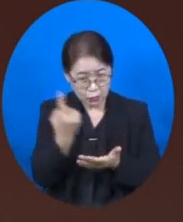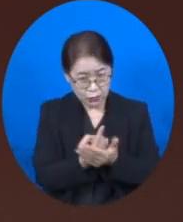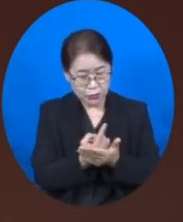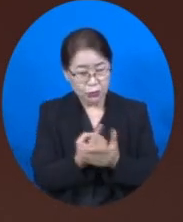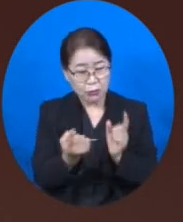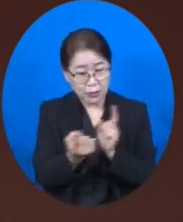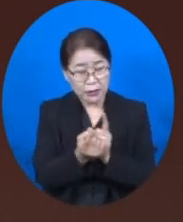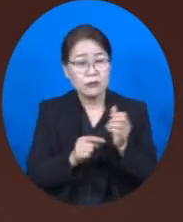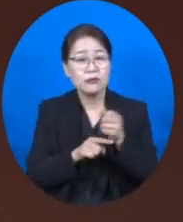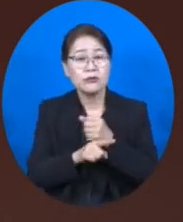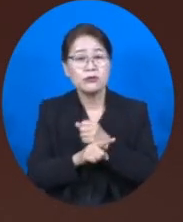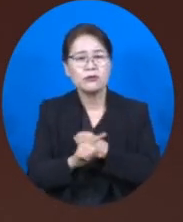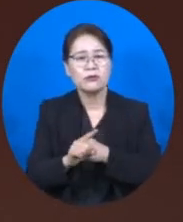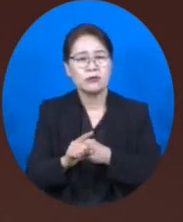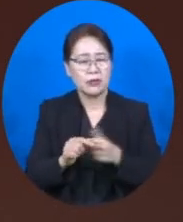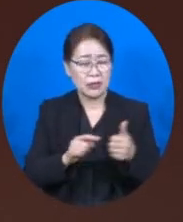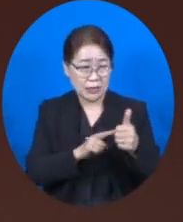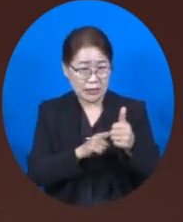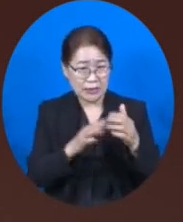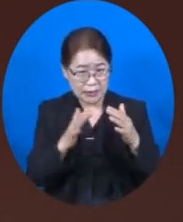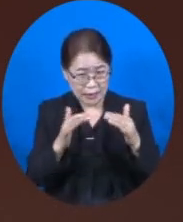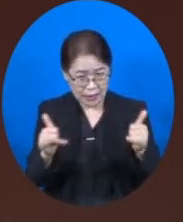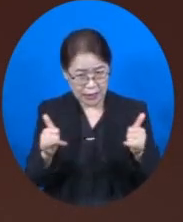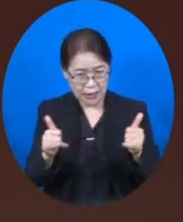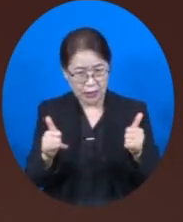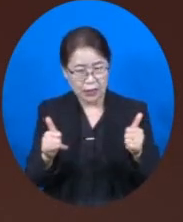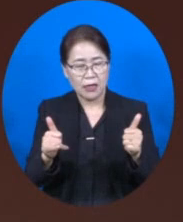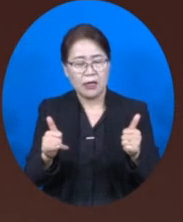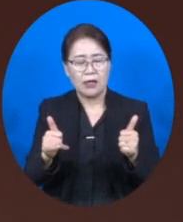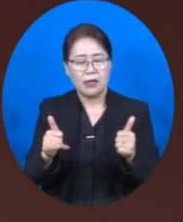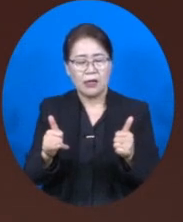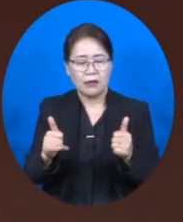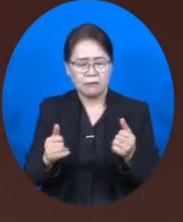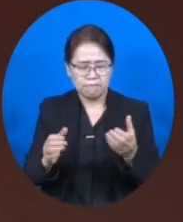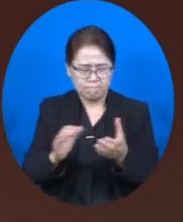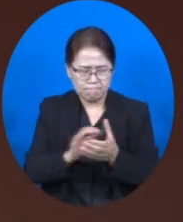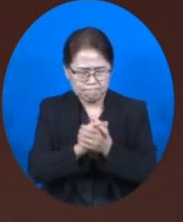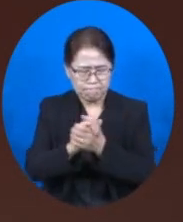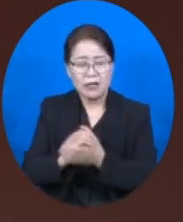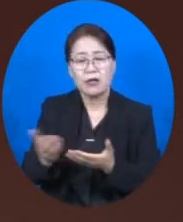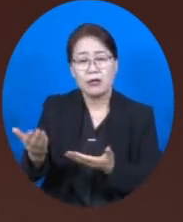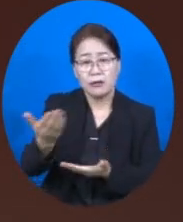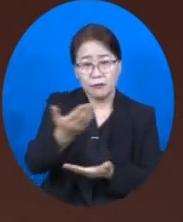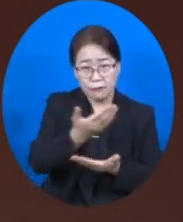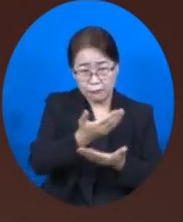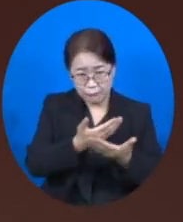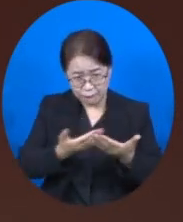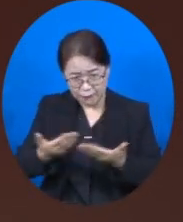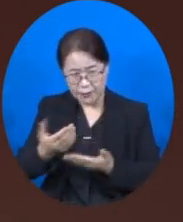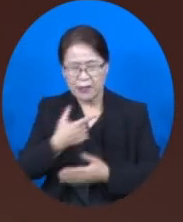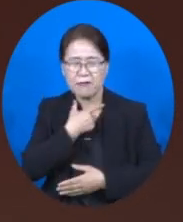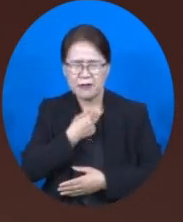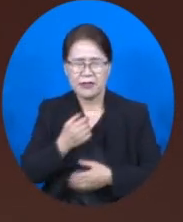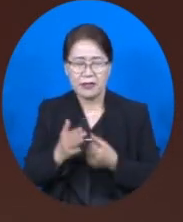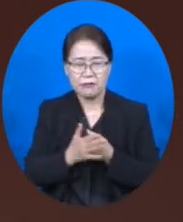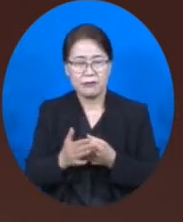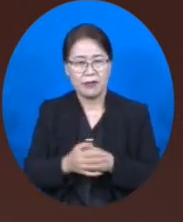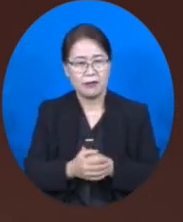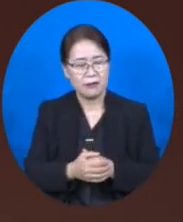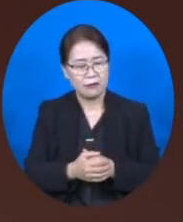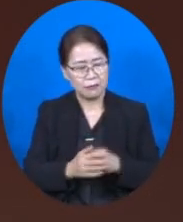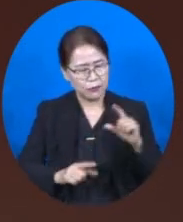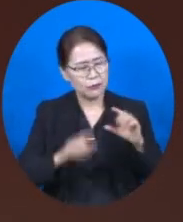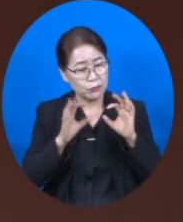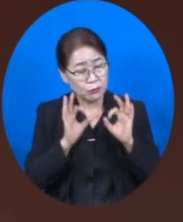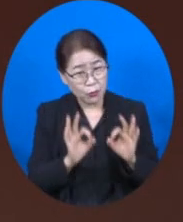주신 것은 삭개오와 친밀한 관계를 누리기 위해서였습니다 여러분 이것을 보게